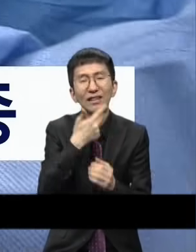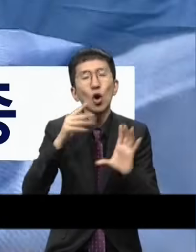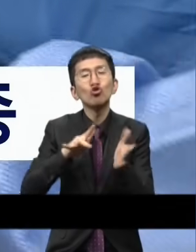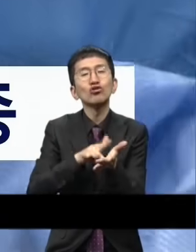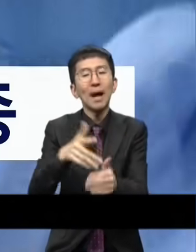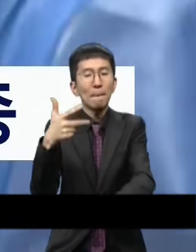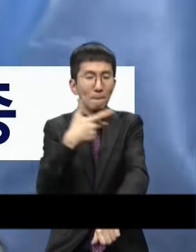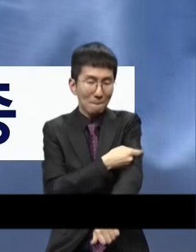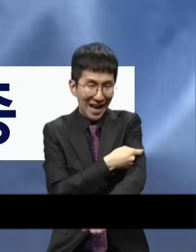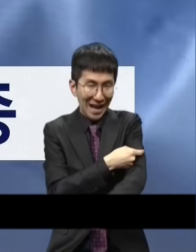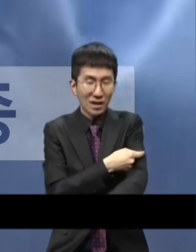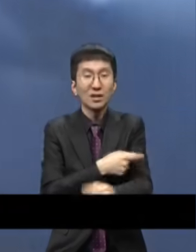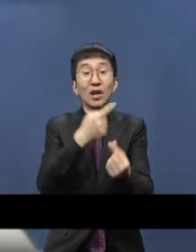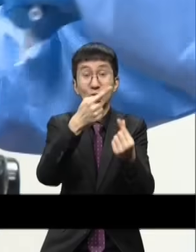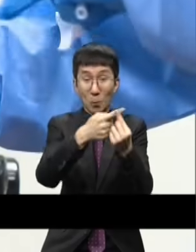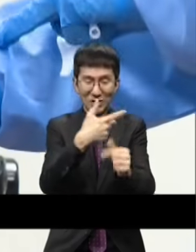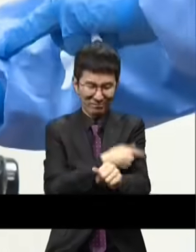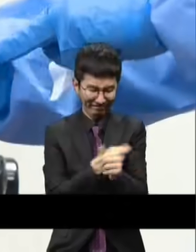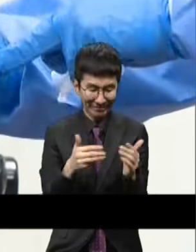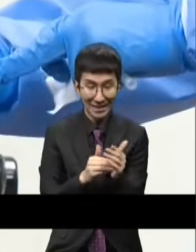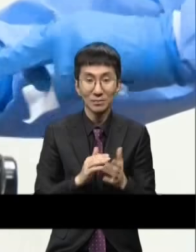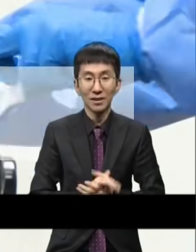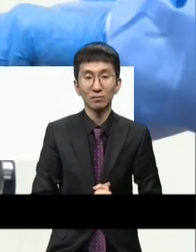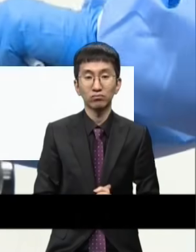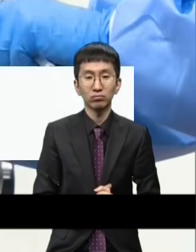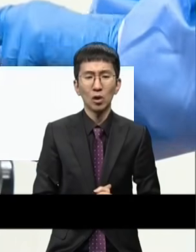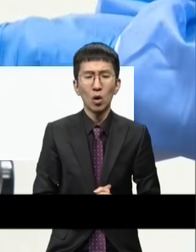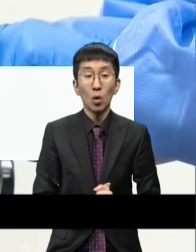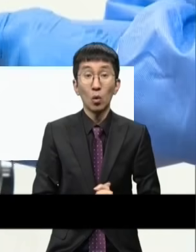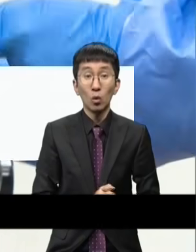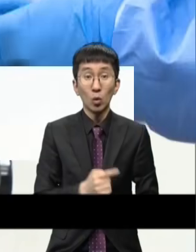백신으로 1차 접종을 받았습니다.